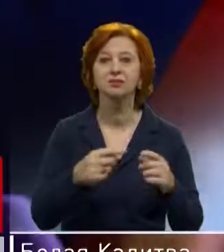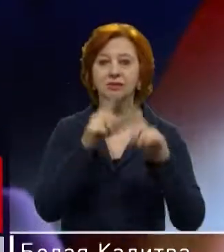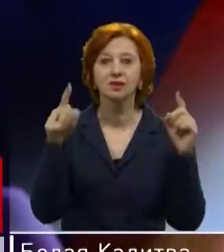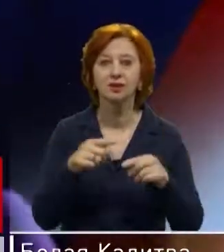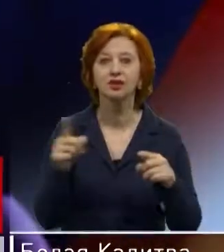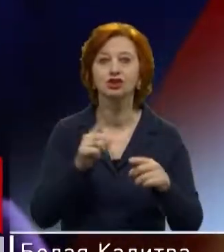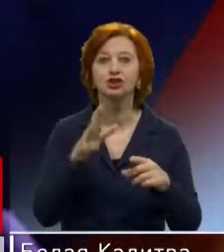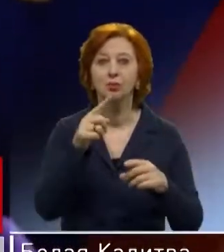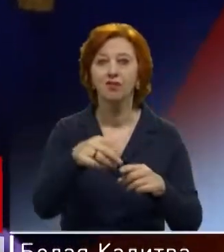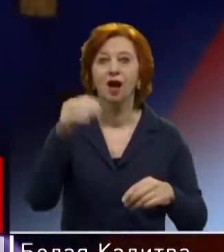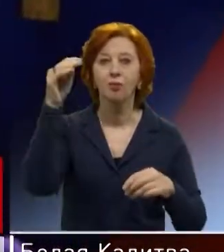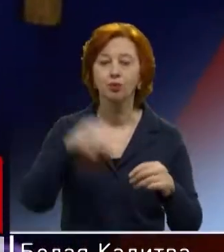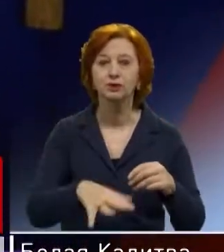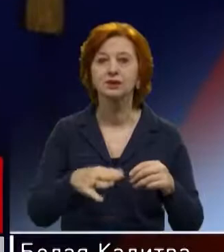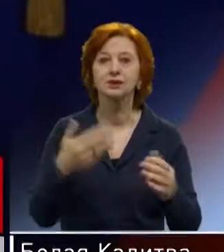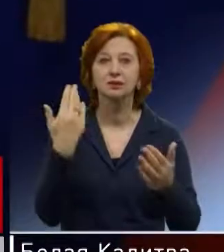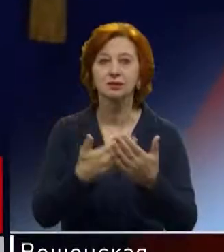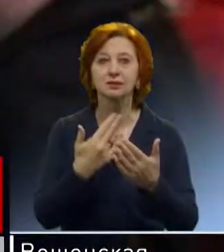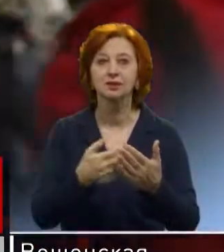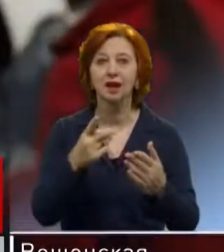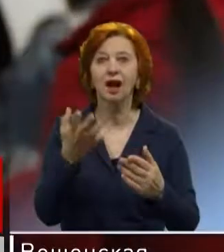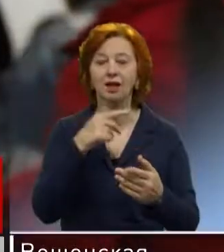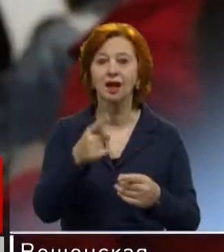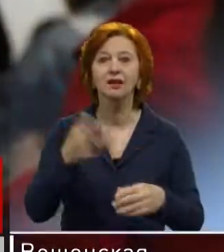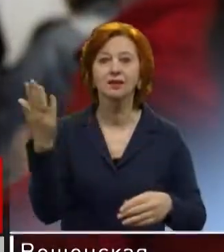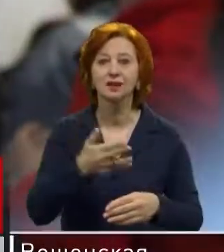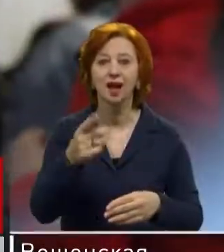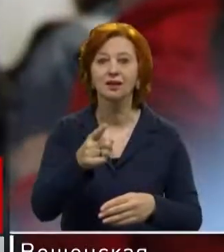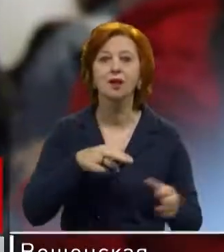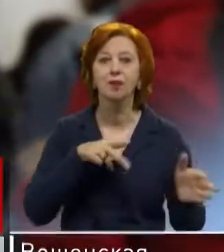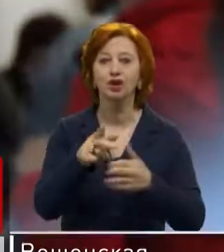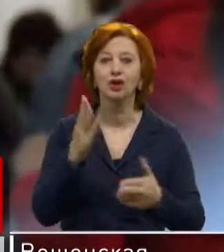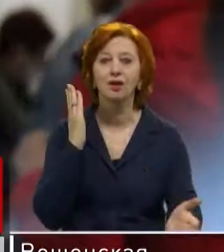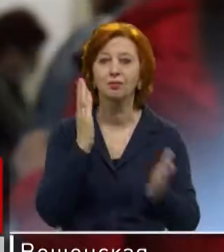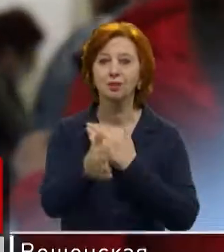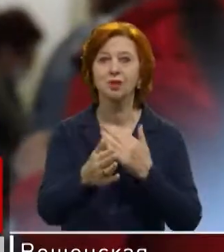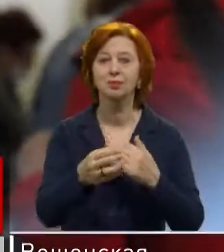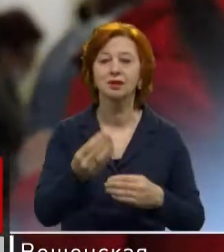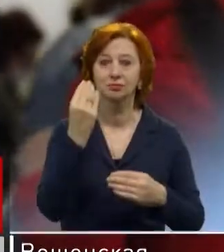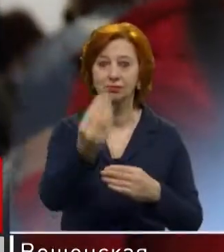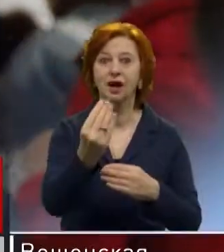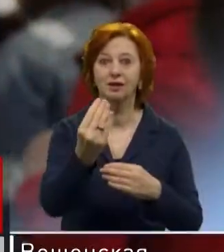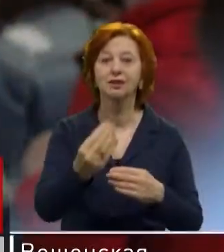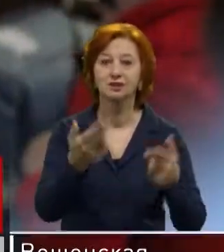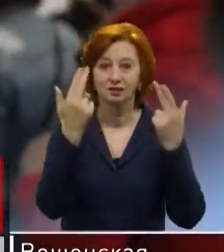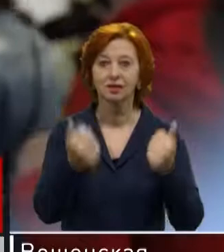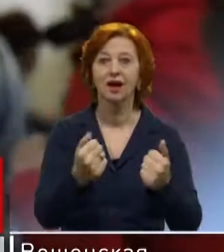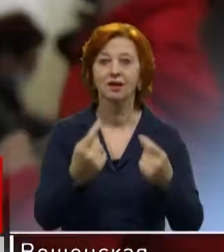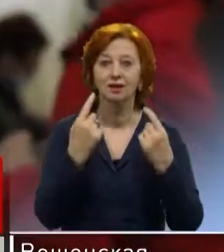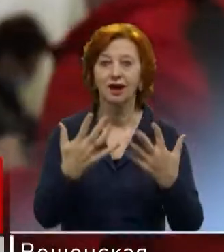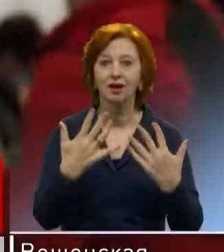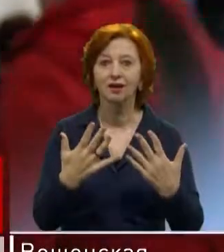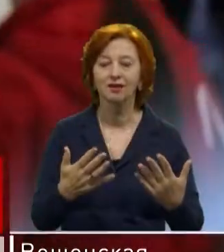его опустить. И когда она закончила давать интервью, она прошла мимо меня с улыбкой и сказала: «Там меня расстреляют».